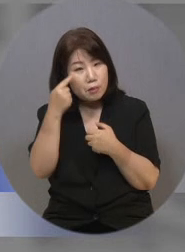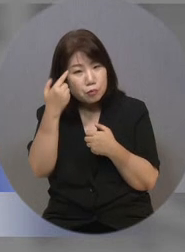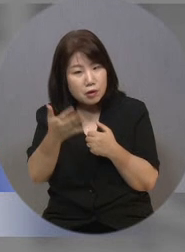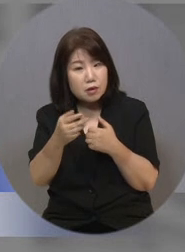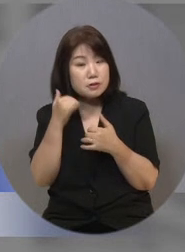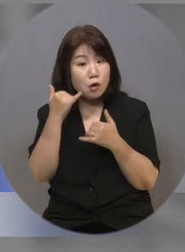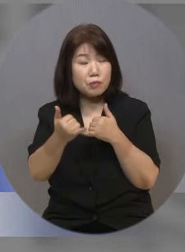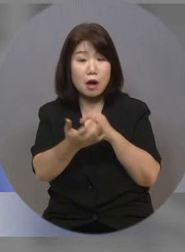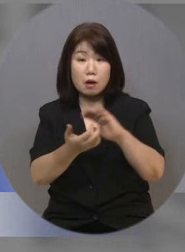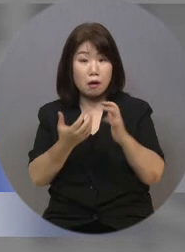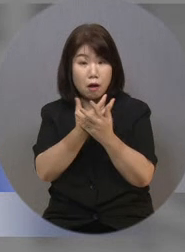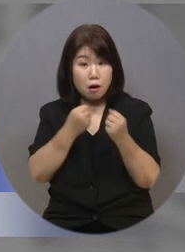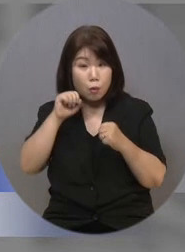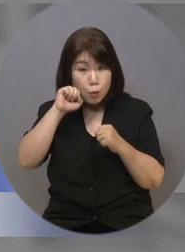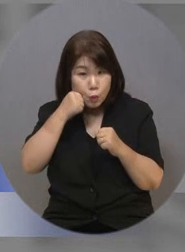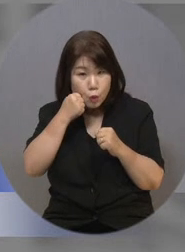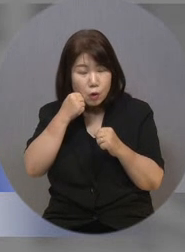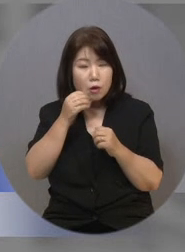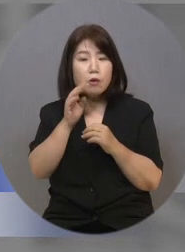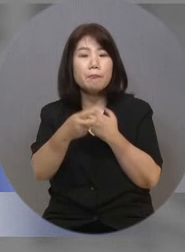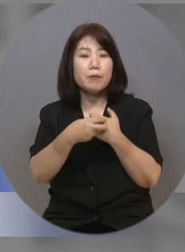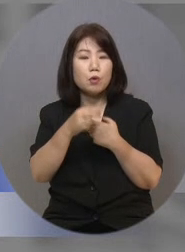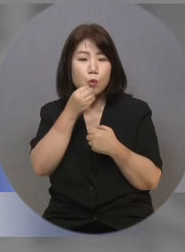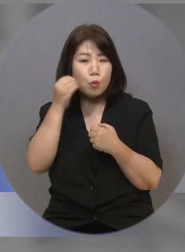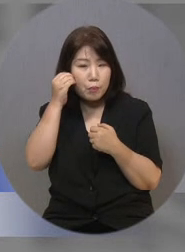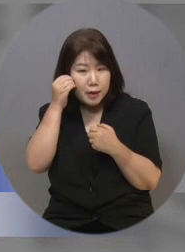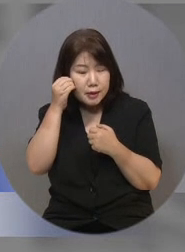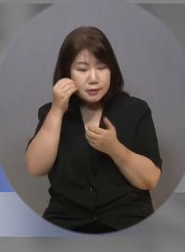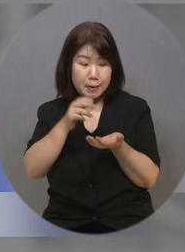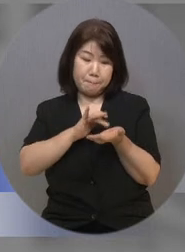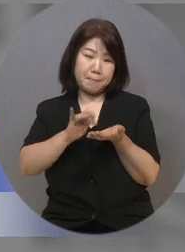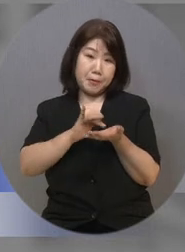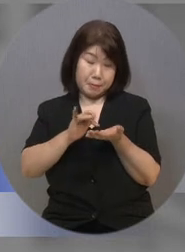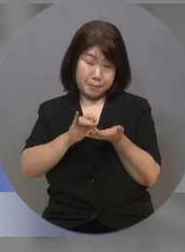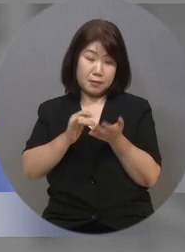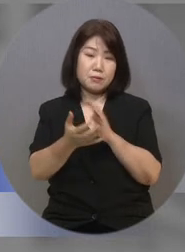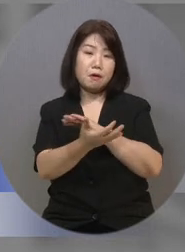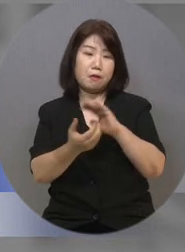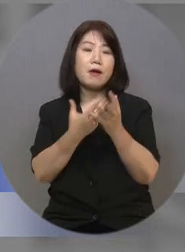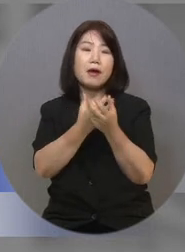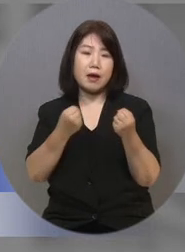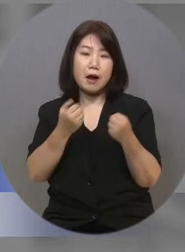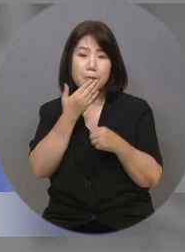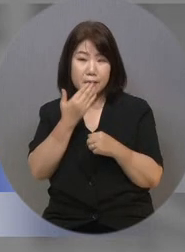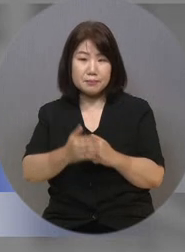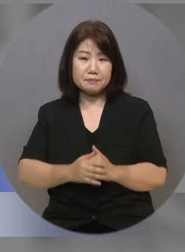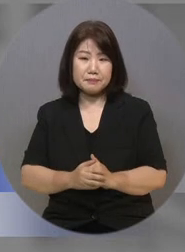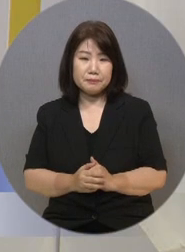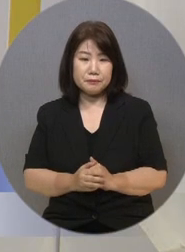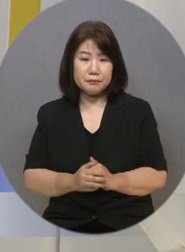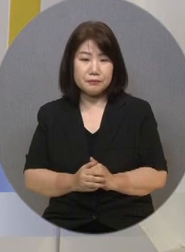예약이 어려운 경우 병원 홈페이지와 모바일 앱을 통해 진료 예약이 가능합니다